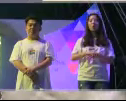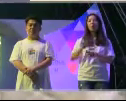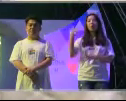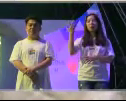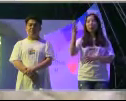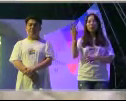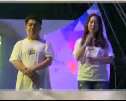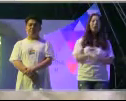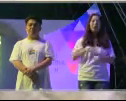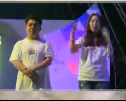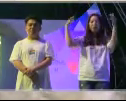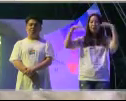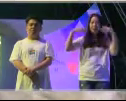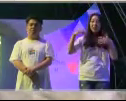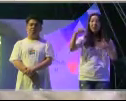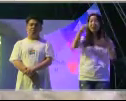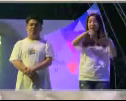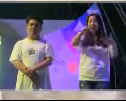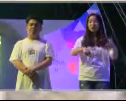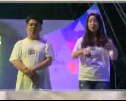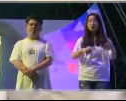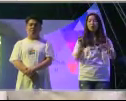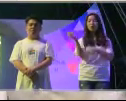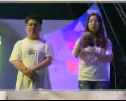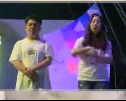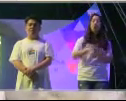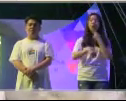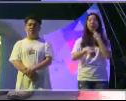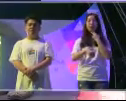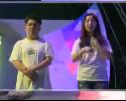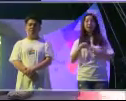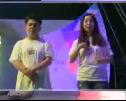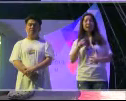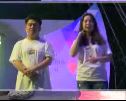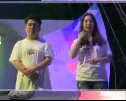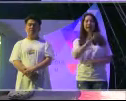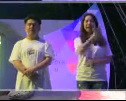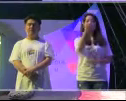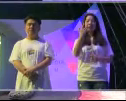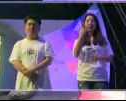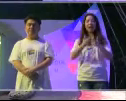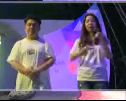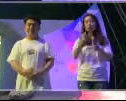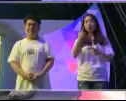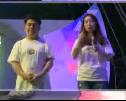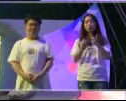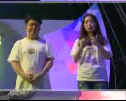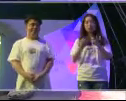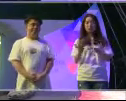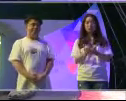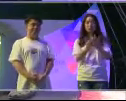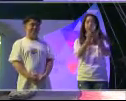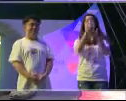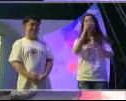에서도 꺾이지 않고 채 다 난 인권 의 옻나무를 피었습니다 여러분들의 운동도